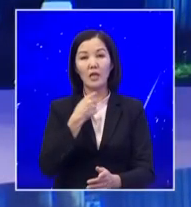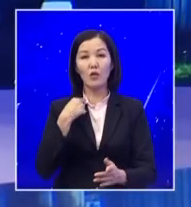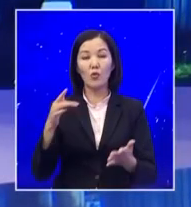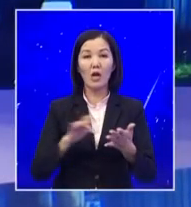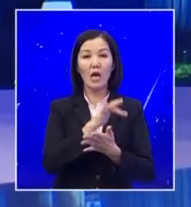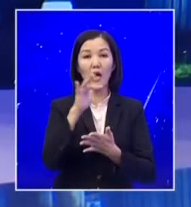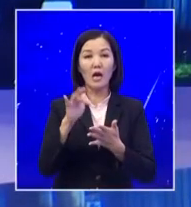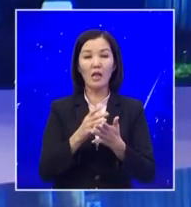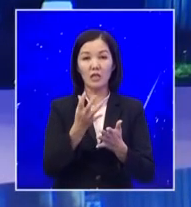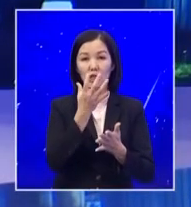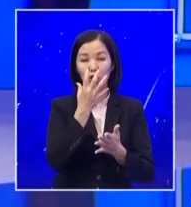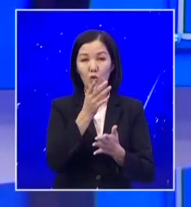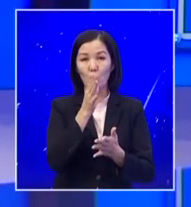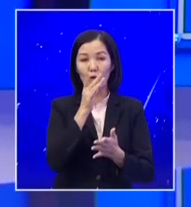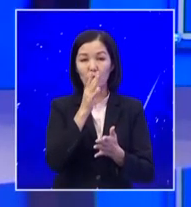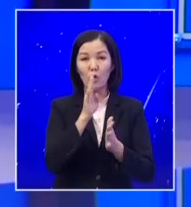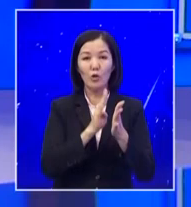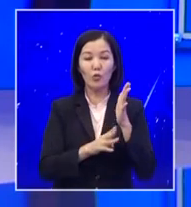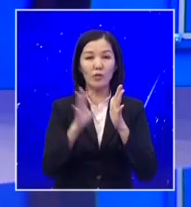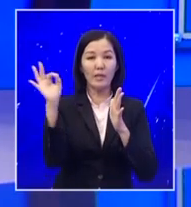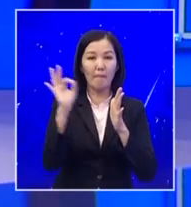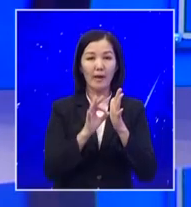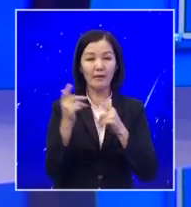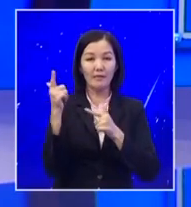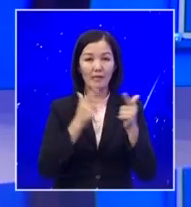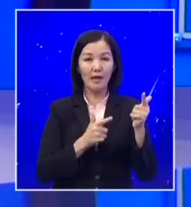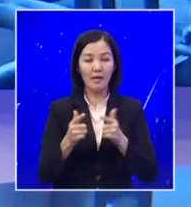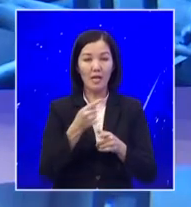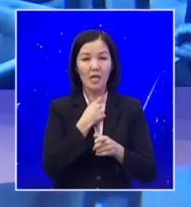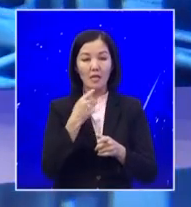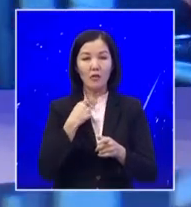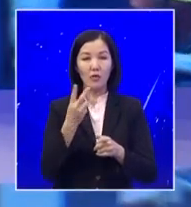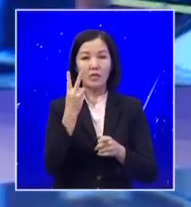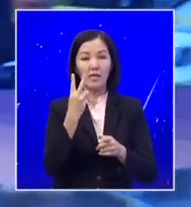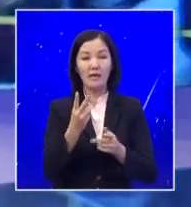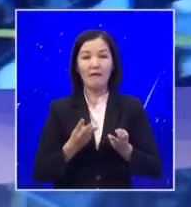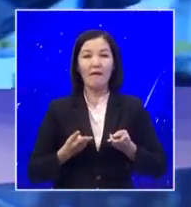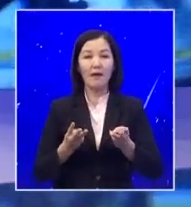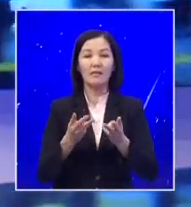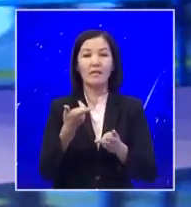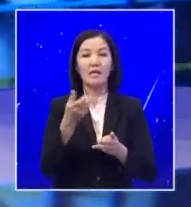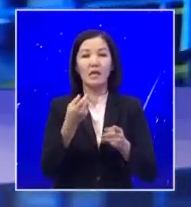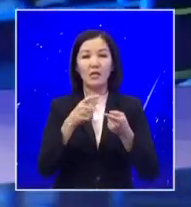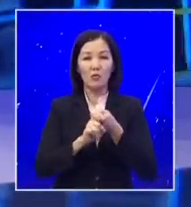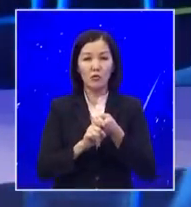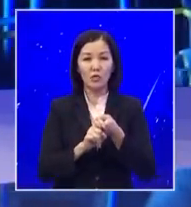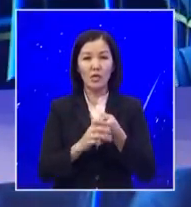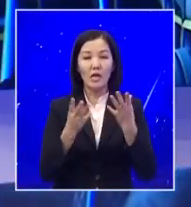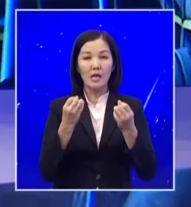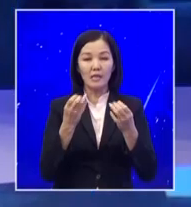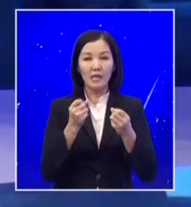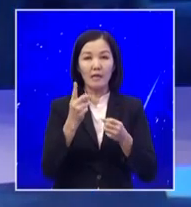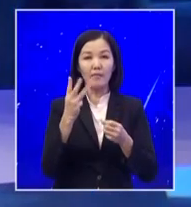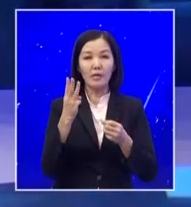Талдықорған қаласы жылыту маусымына 90% дайын. Биыл облыс орталығындағы екі қазандық көгілдір отынға көшірілді. Тағы